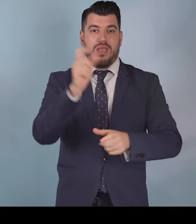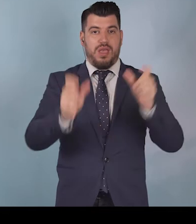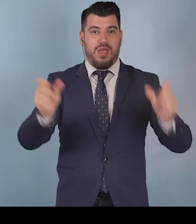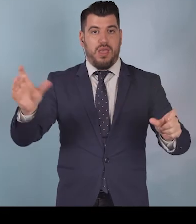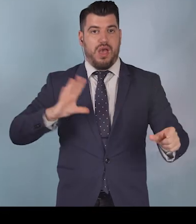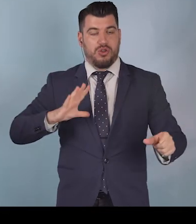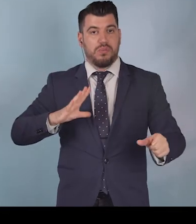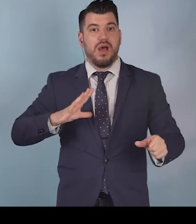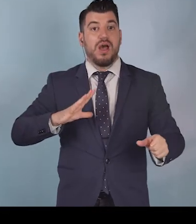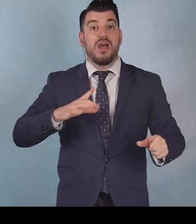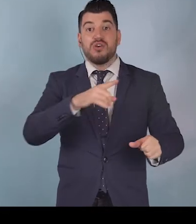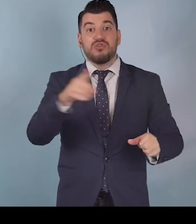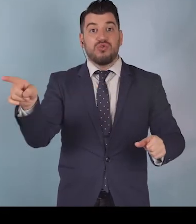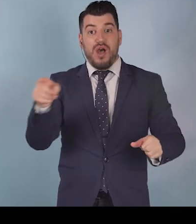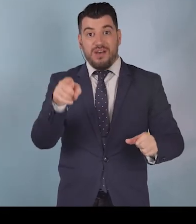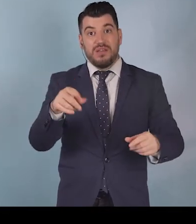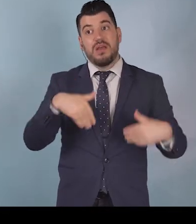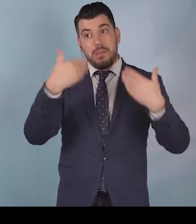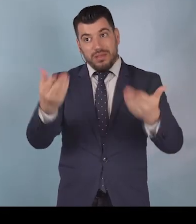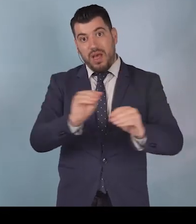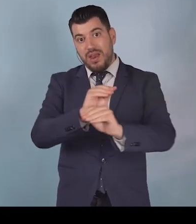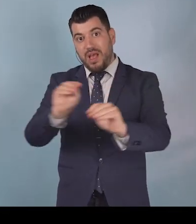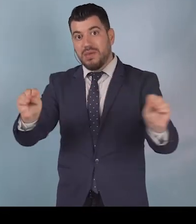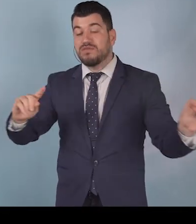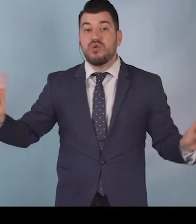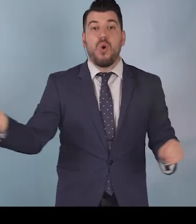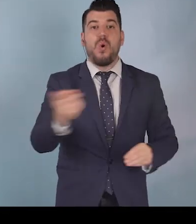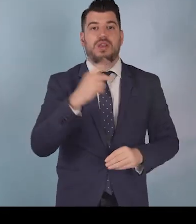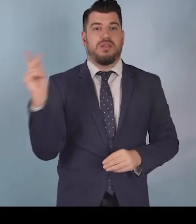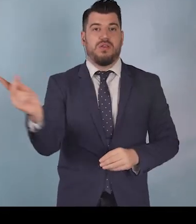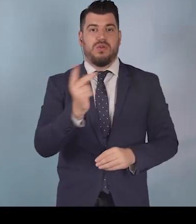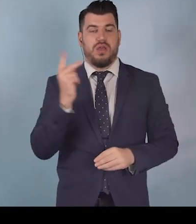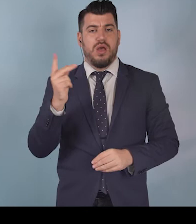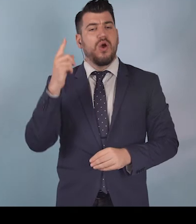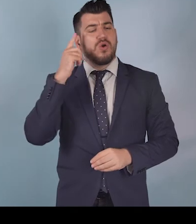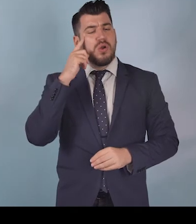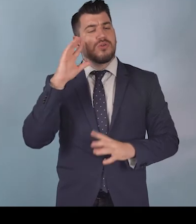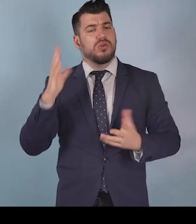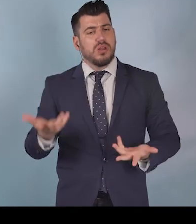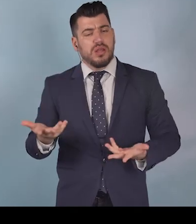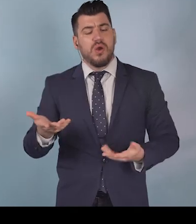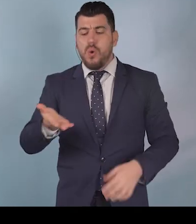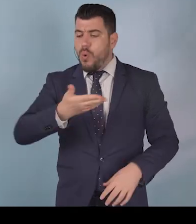την ορατότητά τους να εκπαιδεύσουν την ευρύτερη κοινωνία. Θεωρώ ότι η ύπαρξή μας